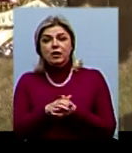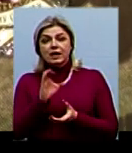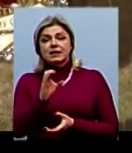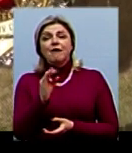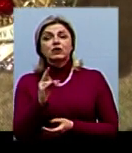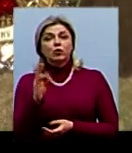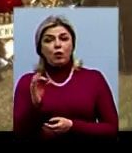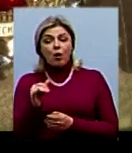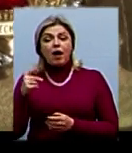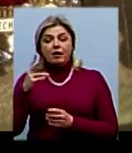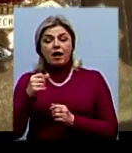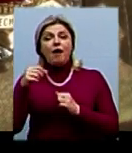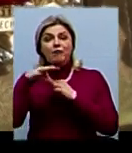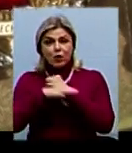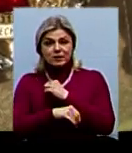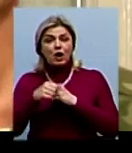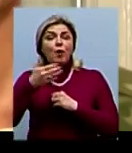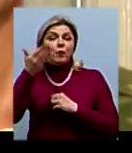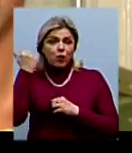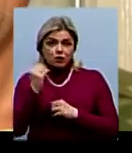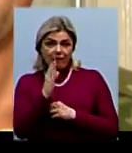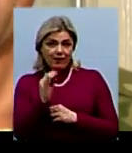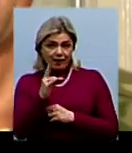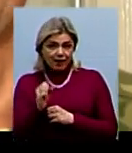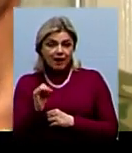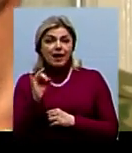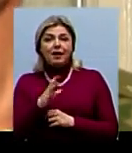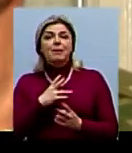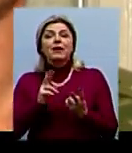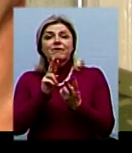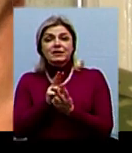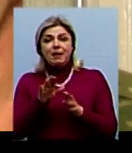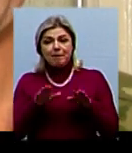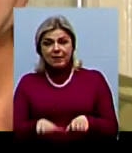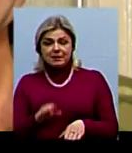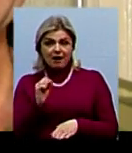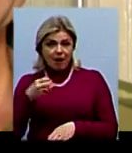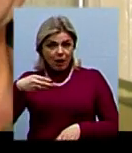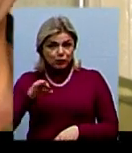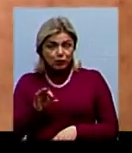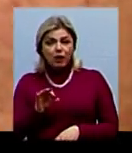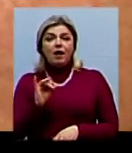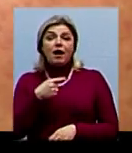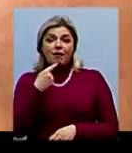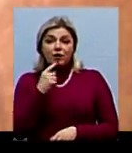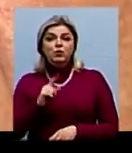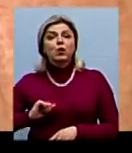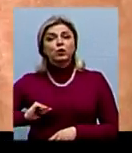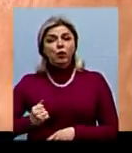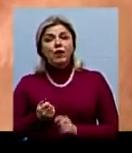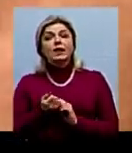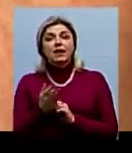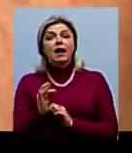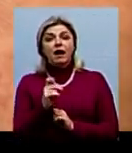Савченком наприкінці минулого століття. У 2014-му бачилися у зоні проведення антитерористичної операції. Каже, товариш кілька